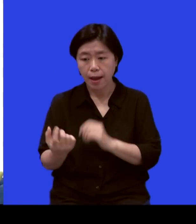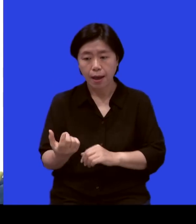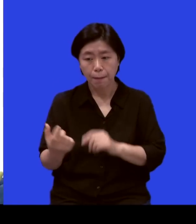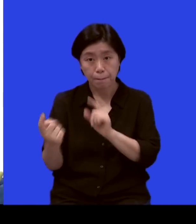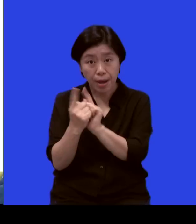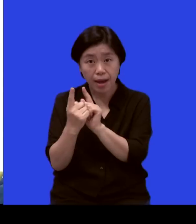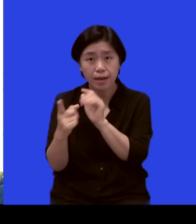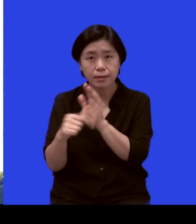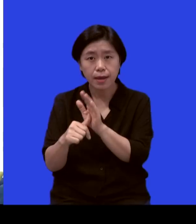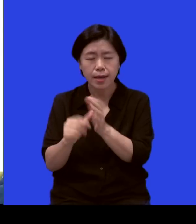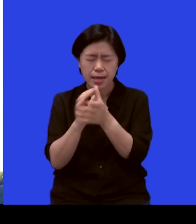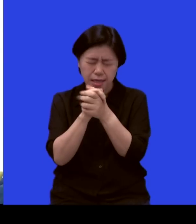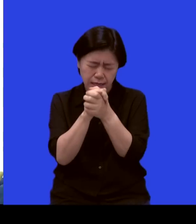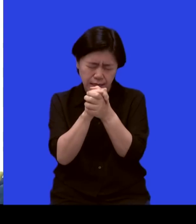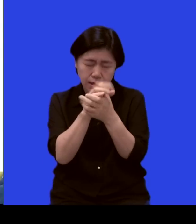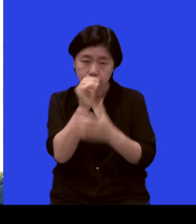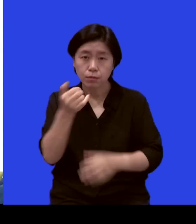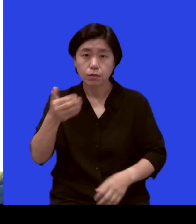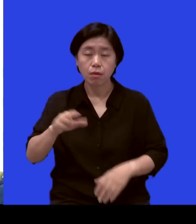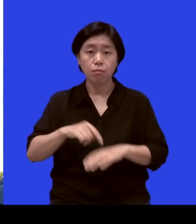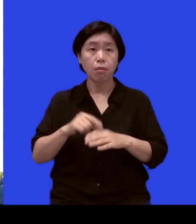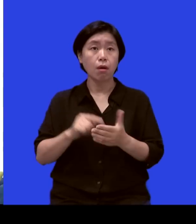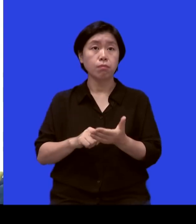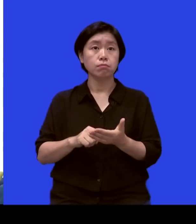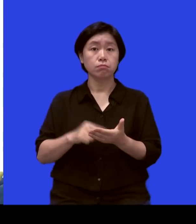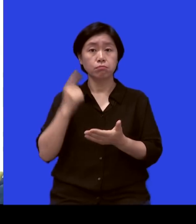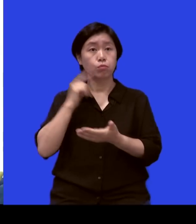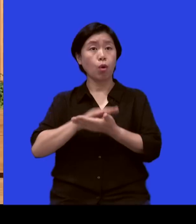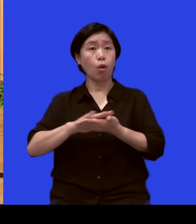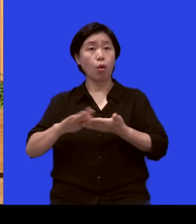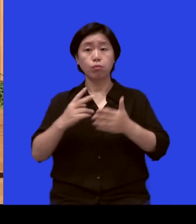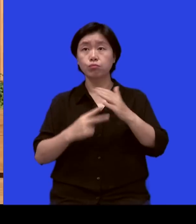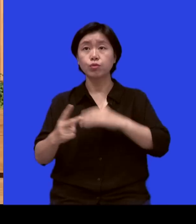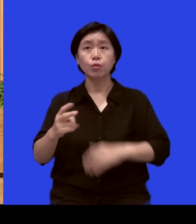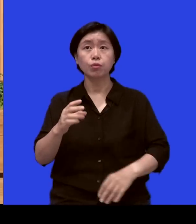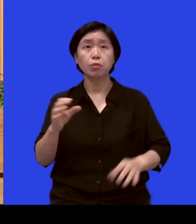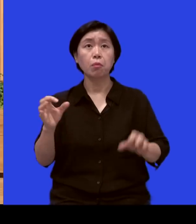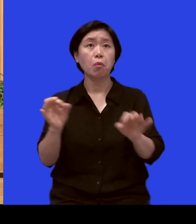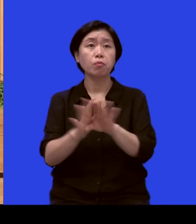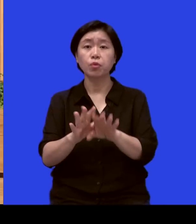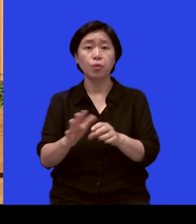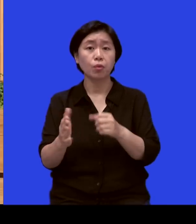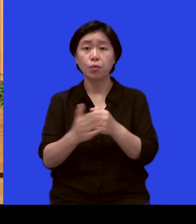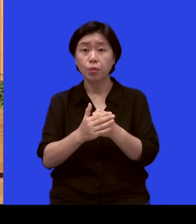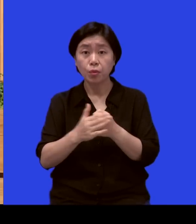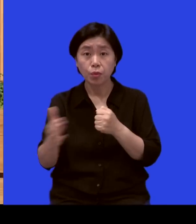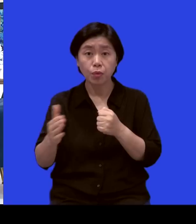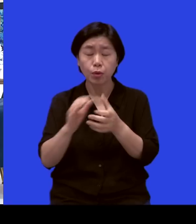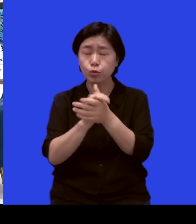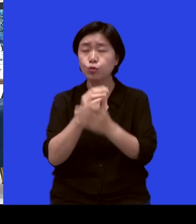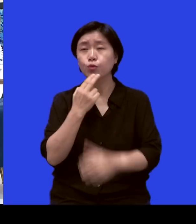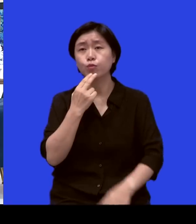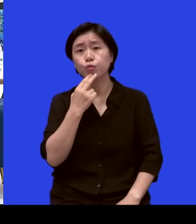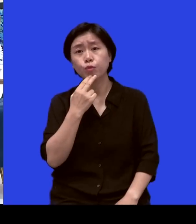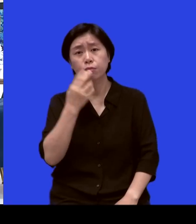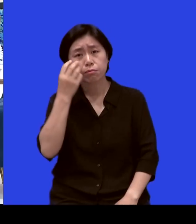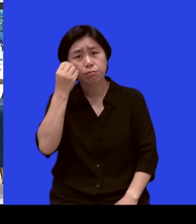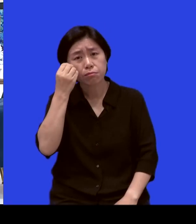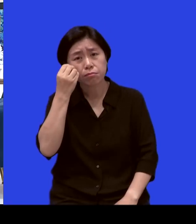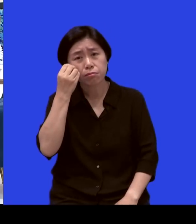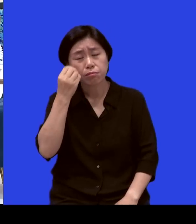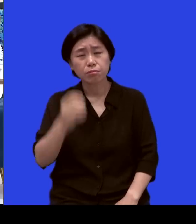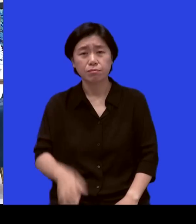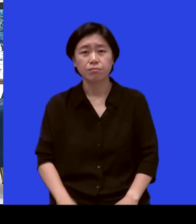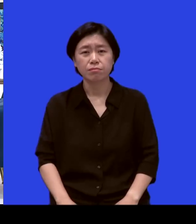마음이 편해지면 기도가 안 되는 거예요. 비전이 사라진 거지. 네, 그러면서 이제 그냥 이제 편안하게 이제